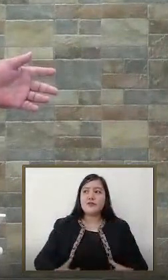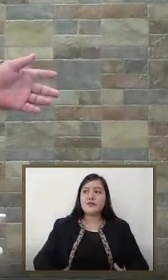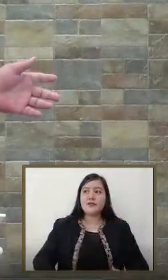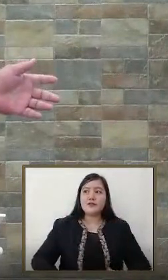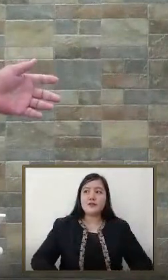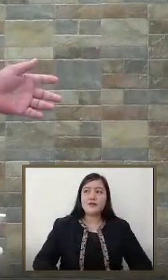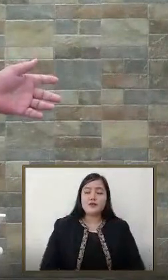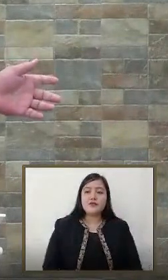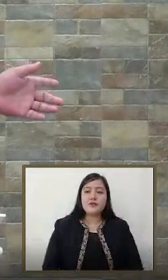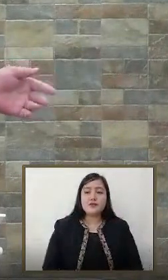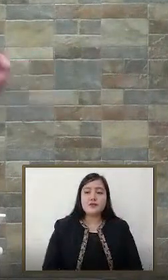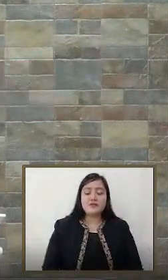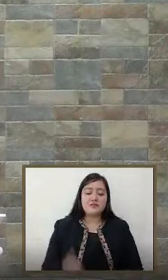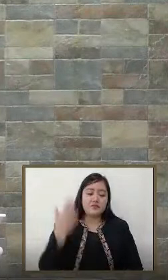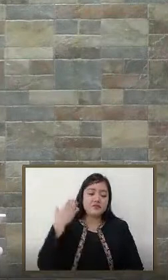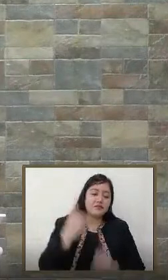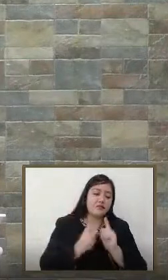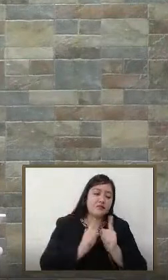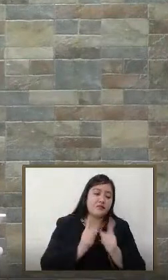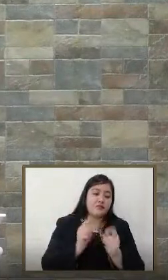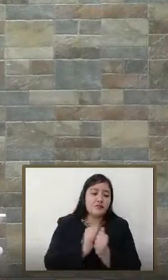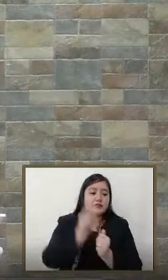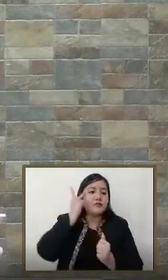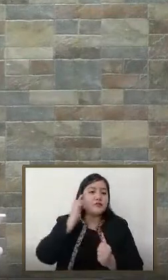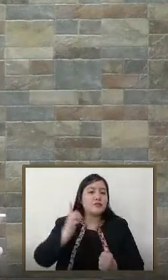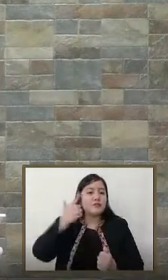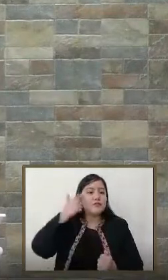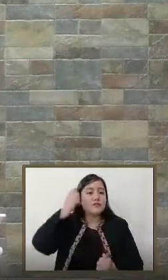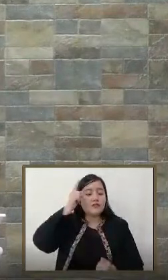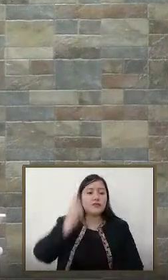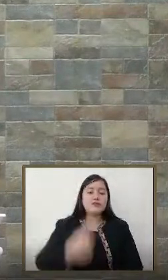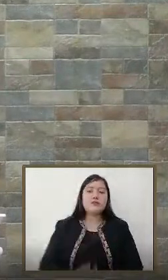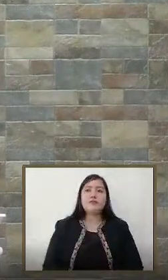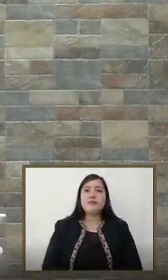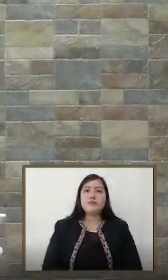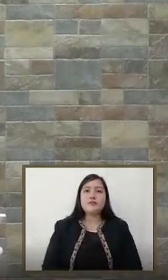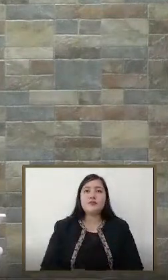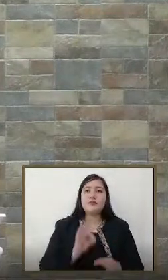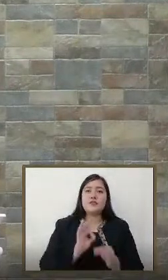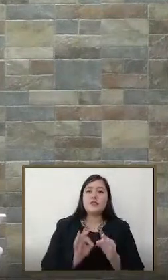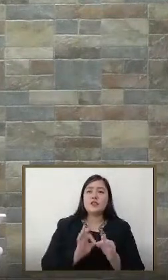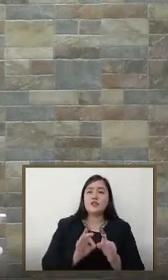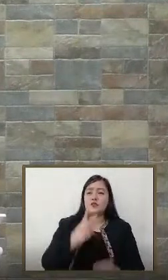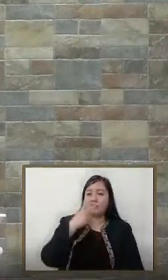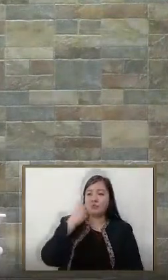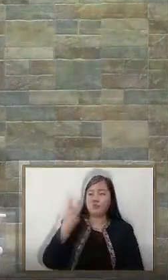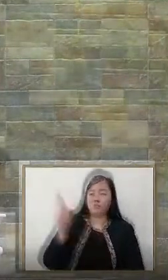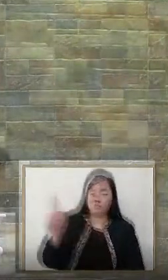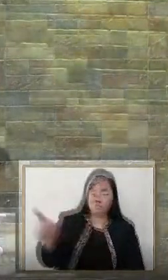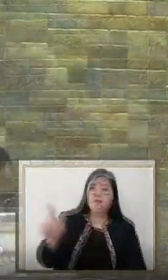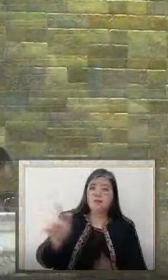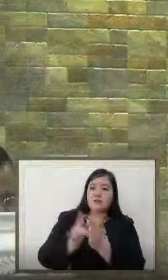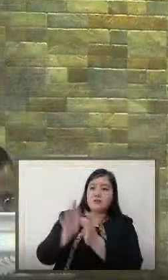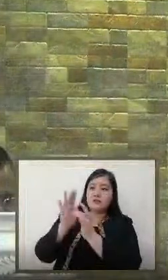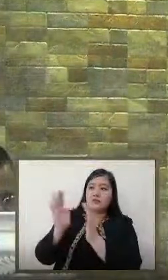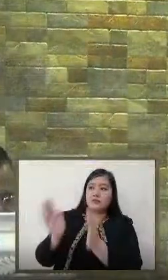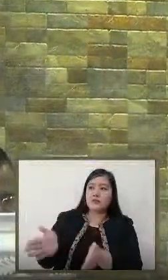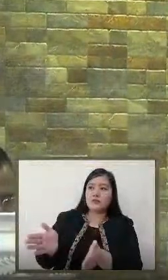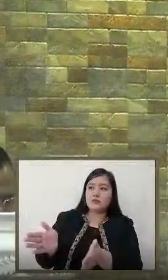sinasabi nga namin kanina yung mga ating malapas na pag-uusap namin, na kung titingnan mo isang tao, Kristiyano, akala mo very